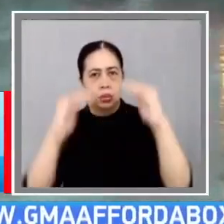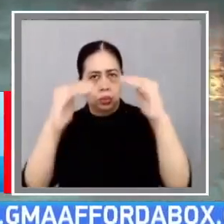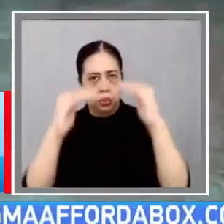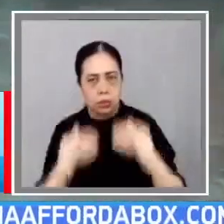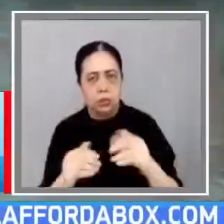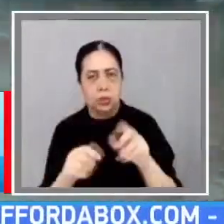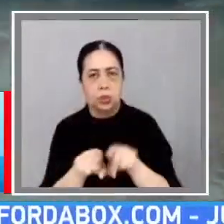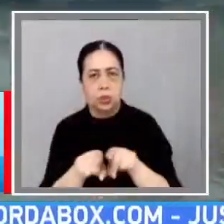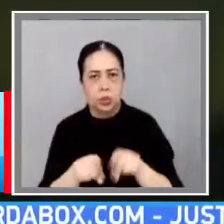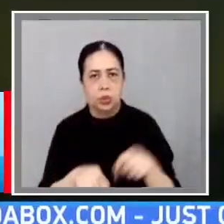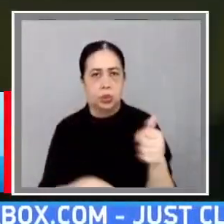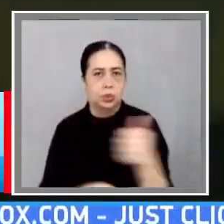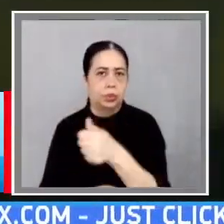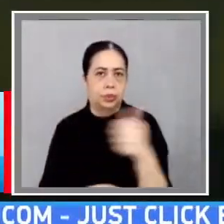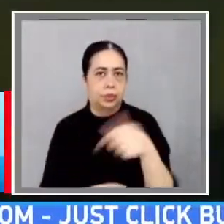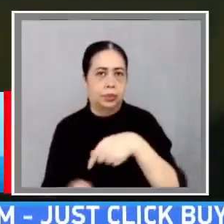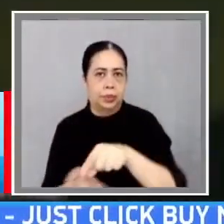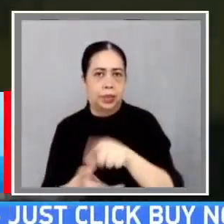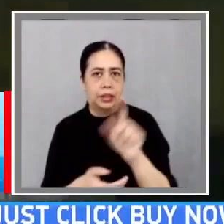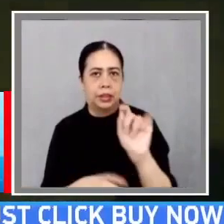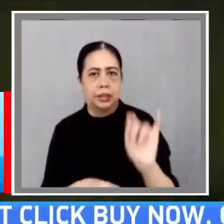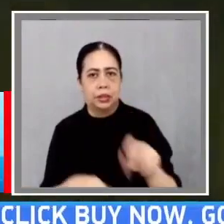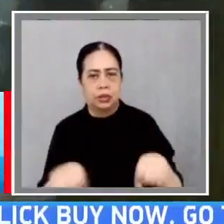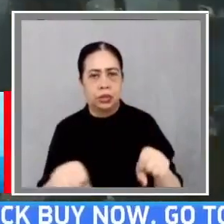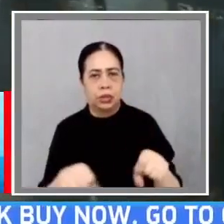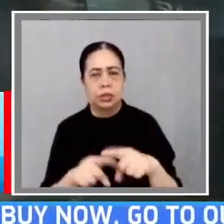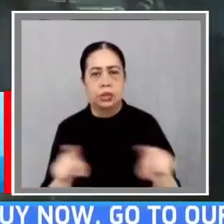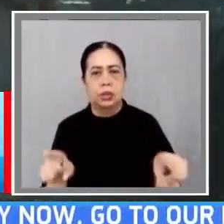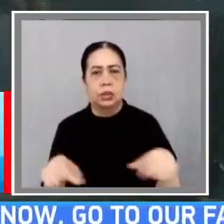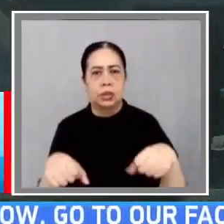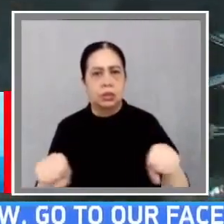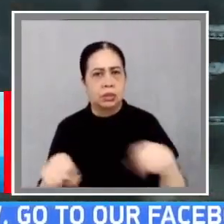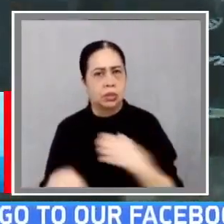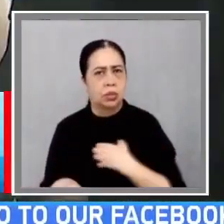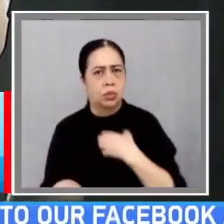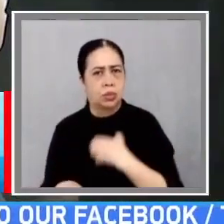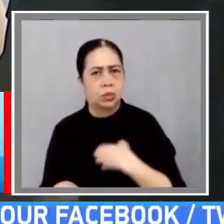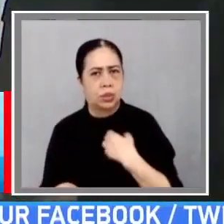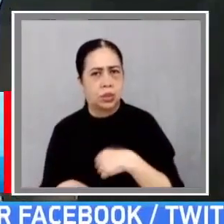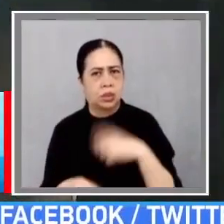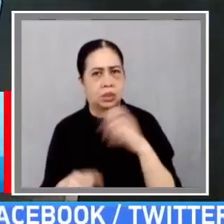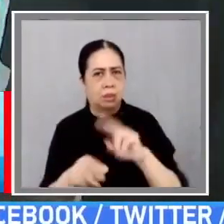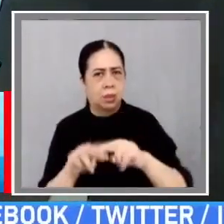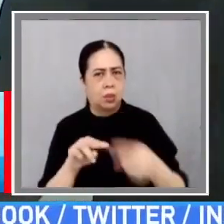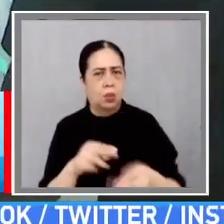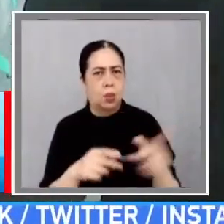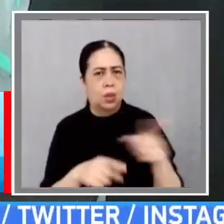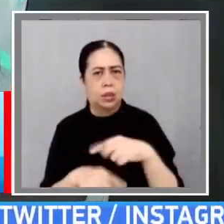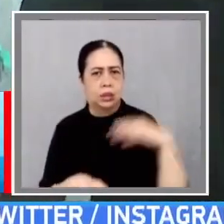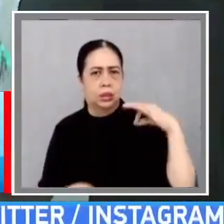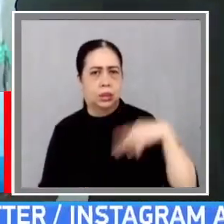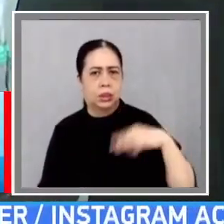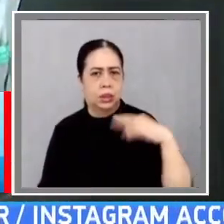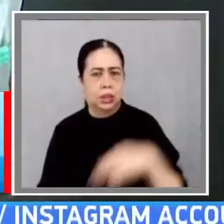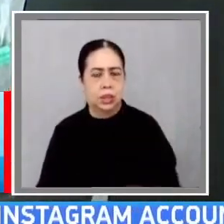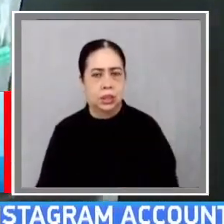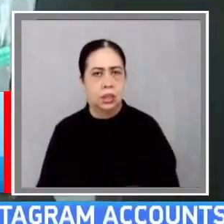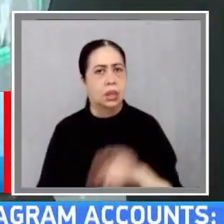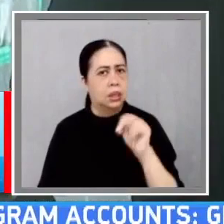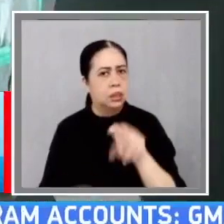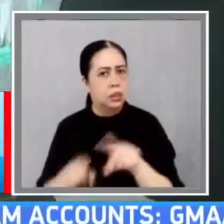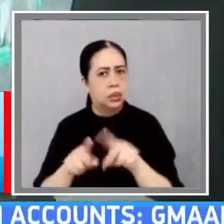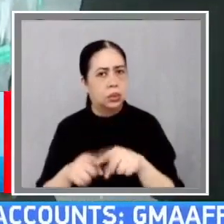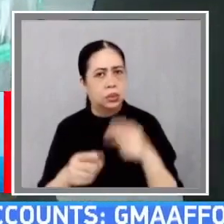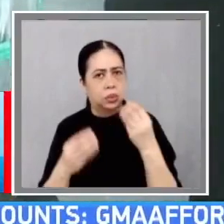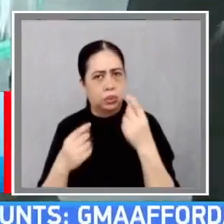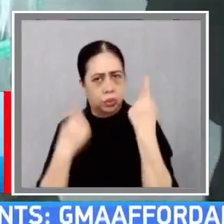sa tricycle. Pero tutol dyan ang ilang tricycle driver dahil mababawasan daw ang kanilang kita. Kailangan din daw bigyang konsiderasyon